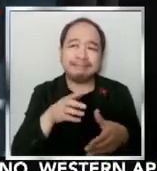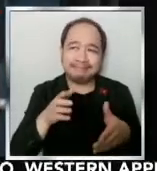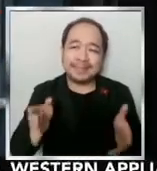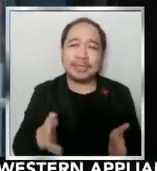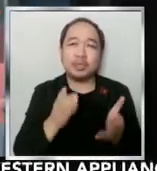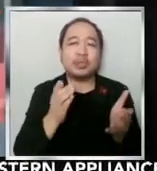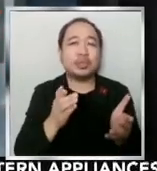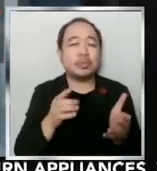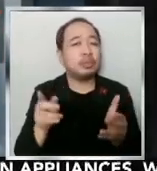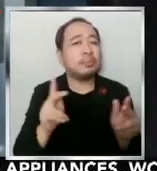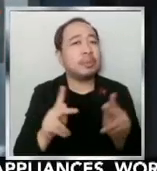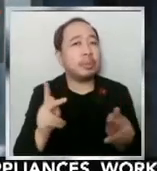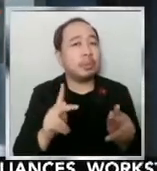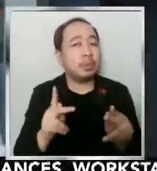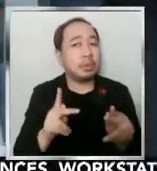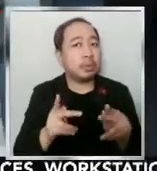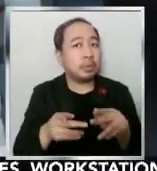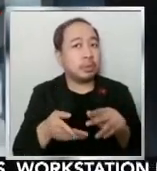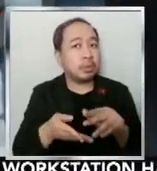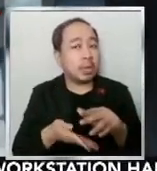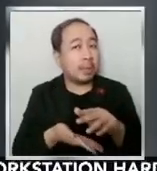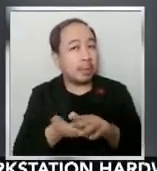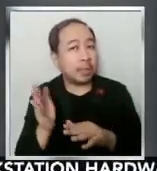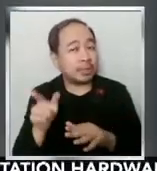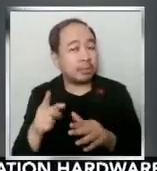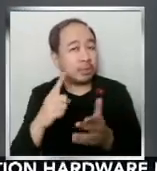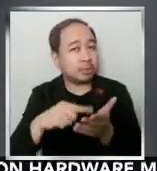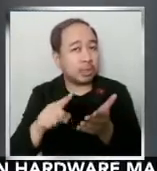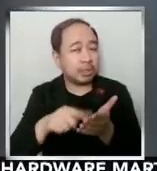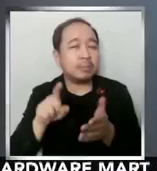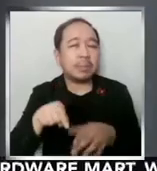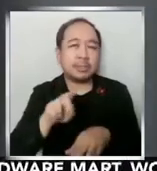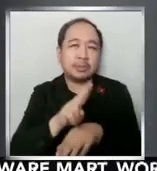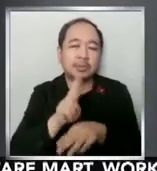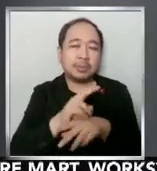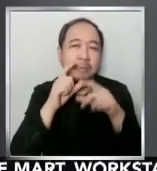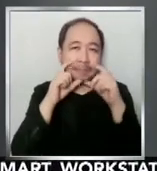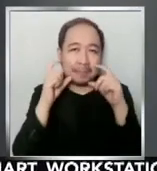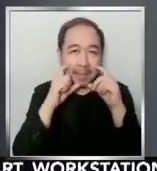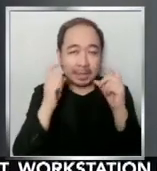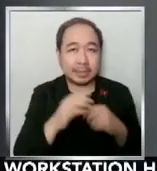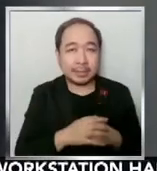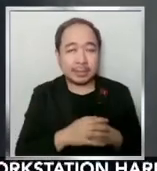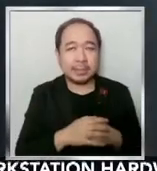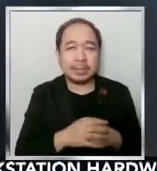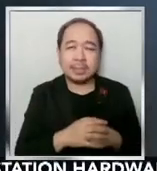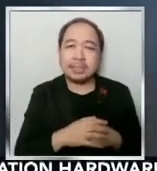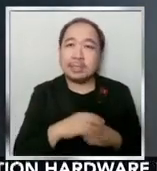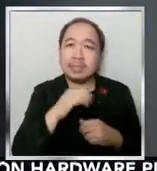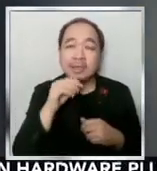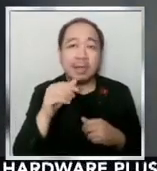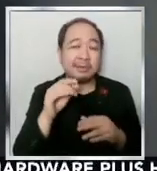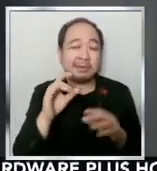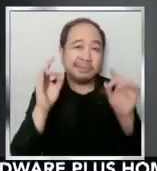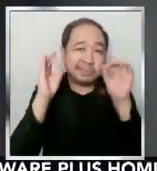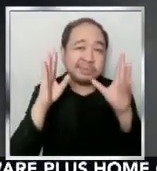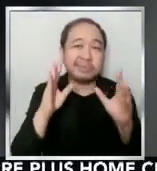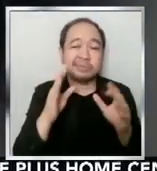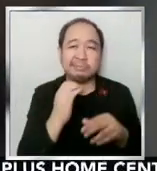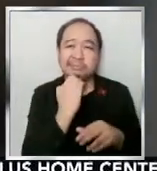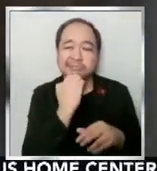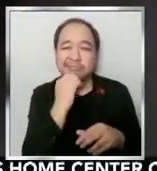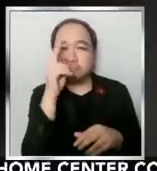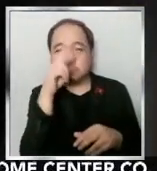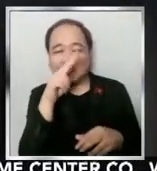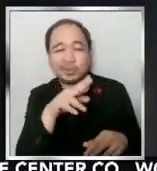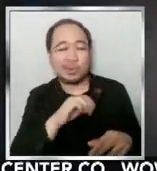tao passing through our checkpoint to also wear mask. Hindi naman aniya ganun kalaki ang nagawang pagkakamali ng kanilang tauhan para